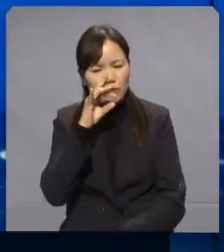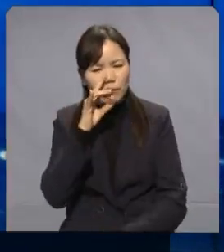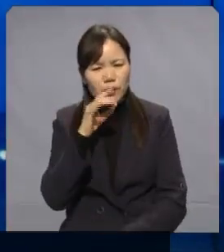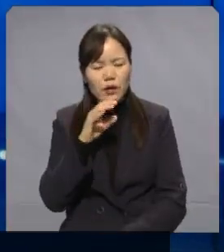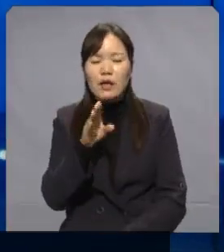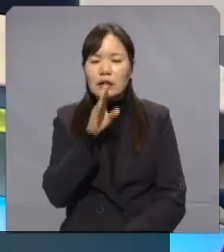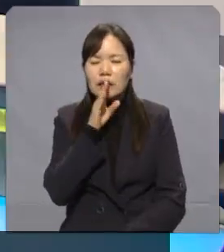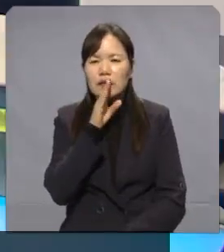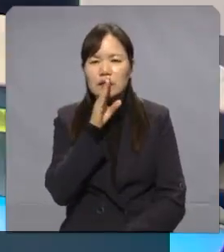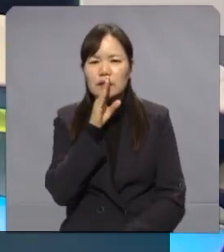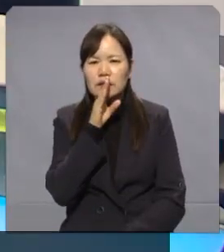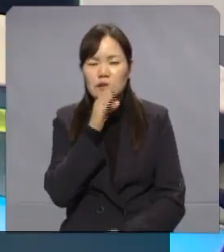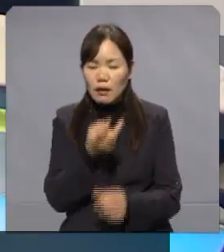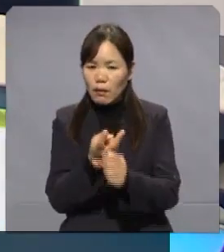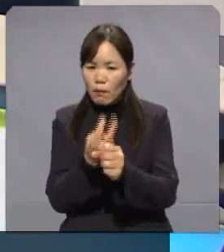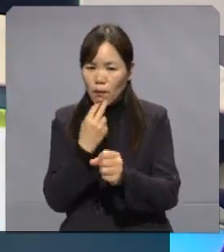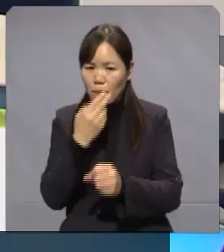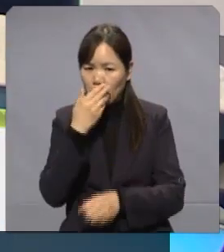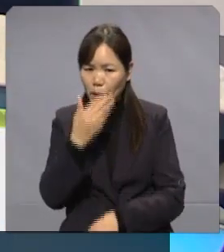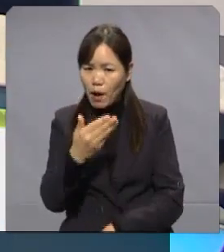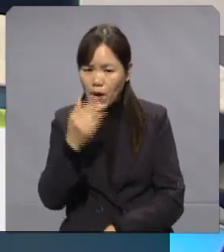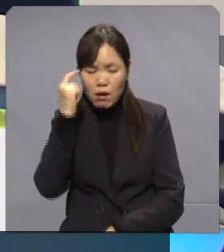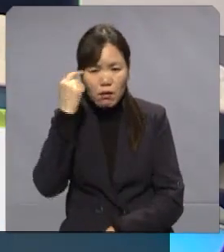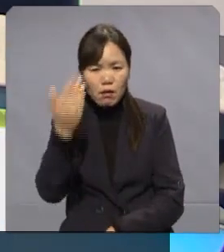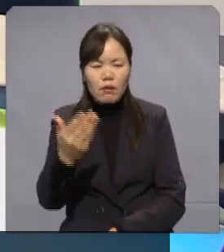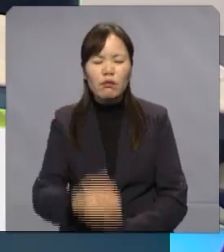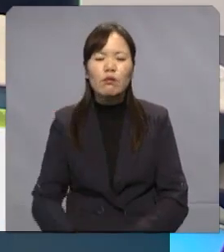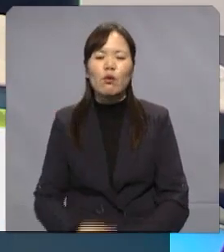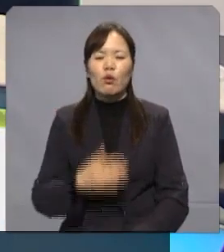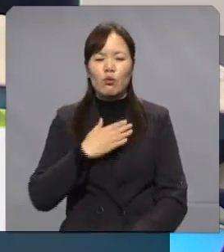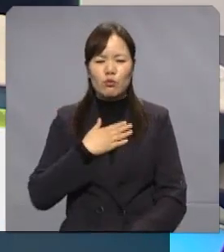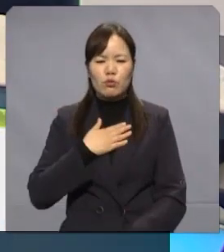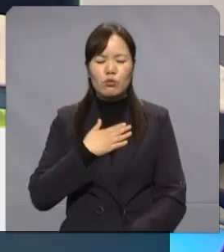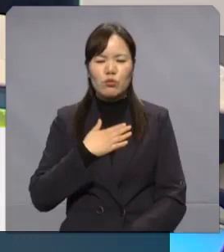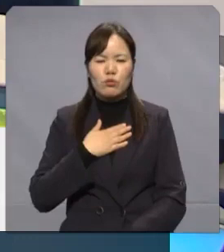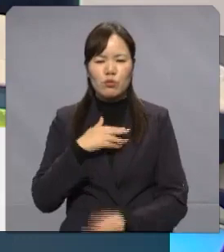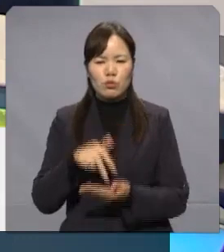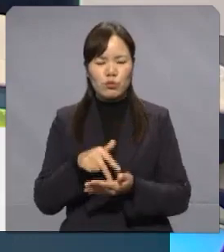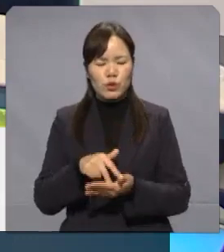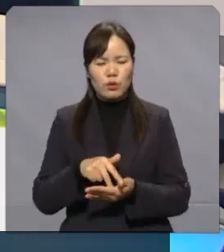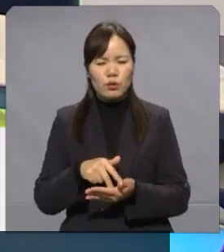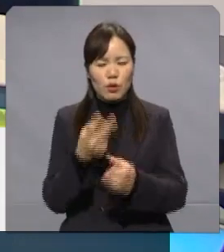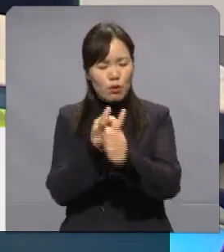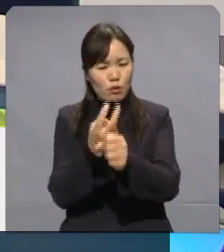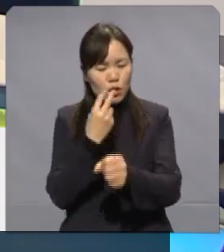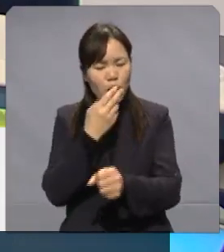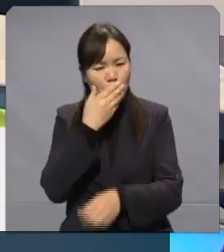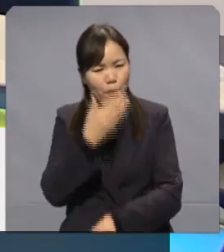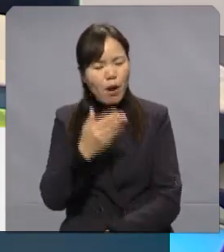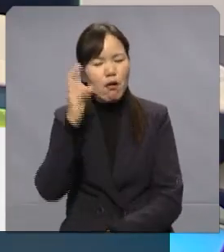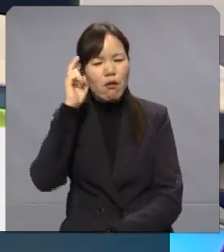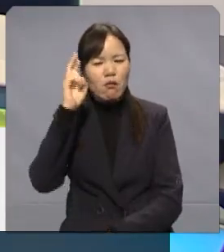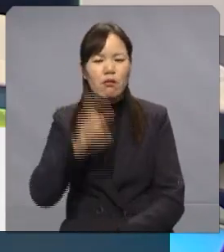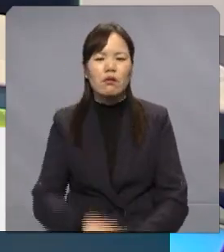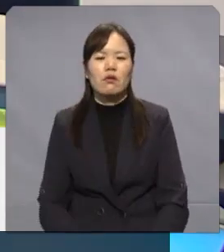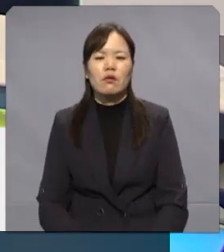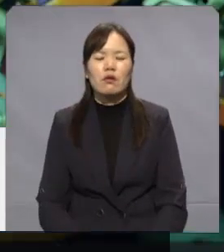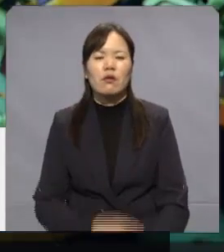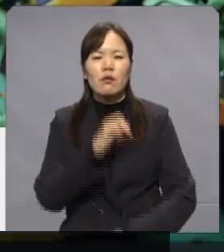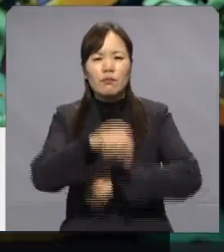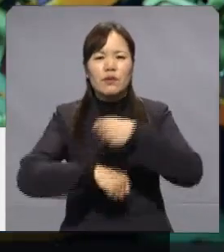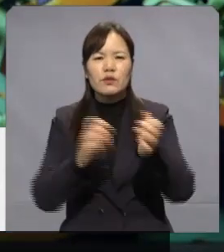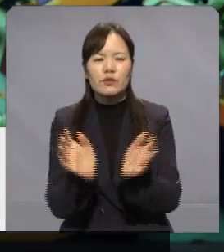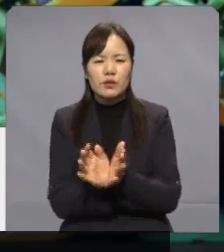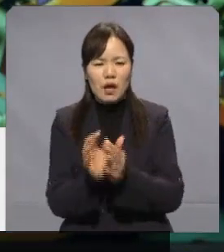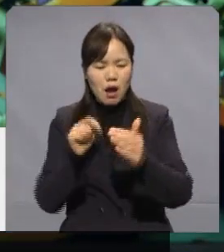교수님, 실제 탄핵소추까지 갈수 있다고 보시는 거죠? 네, 뭐 저는 실제로 탄핵소추까지 갈 가능성이 매우 높다고 봅니다. 이건 이제